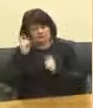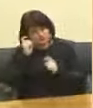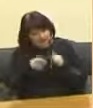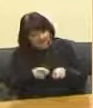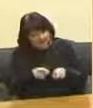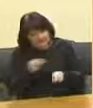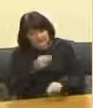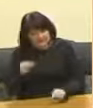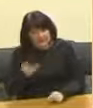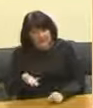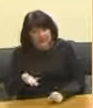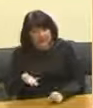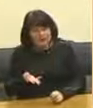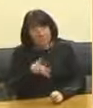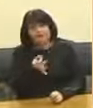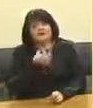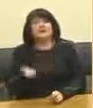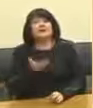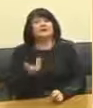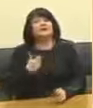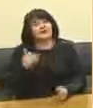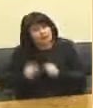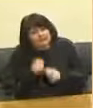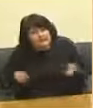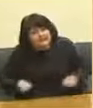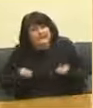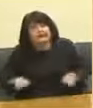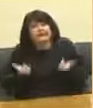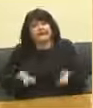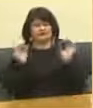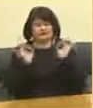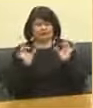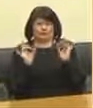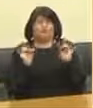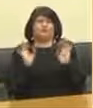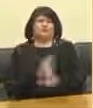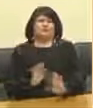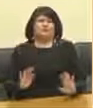επ' αυτού? Να γίνει κάποια προσπάθεια? Τίποτα δεν έγινε.